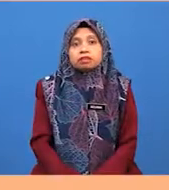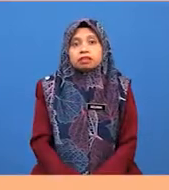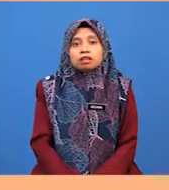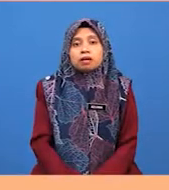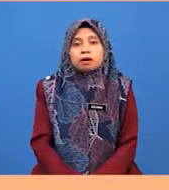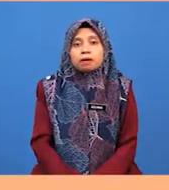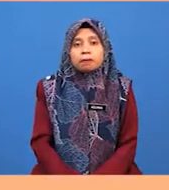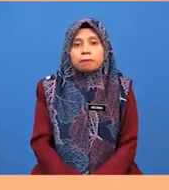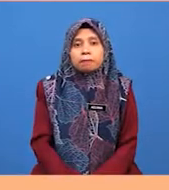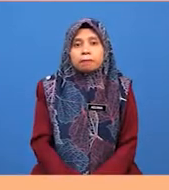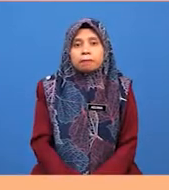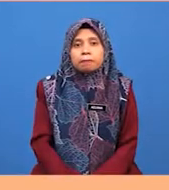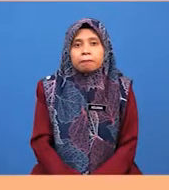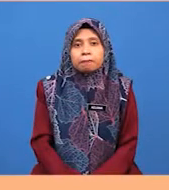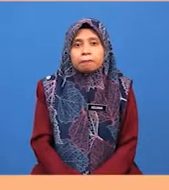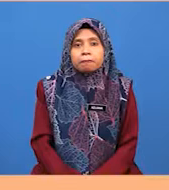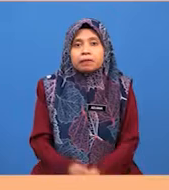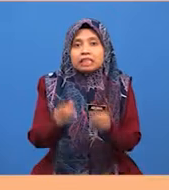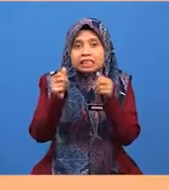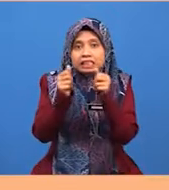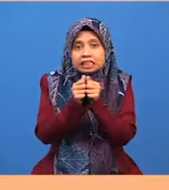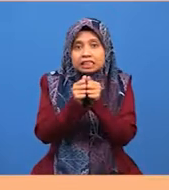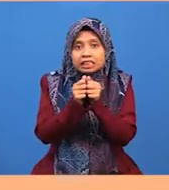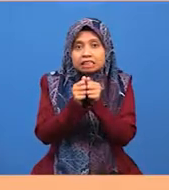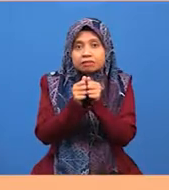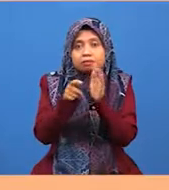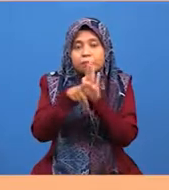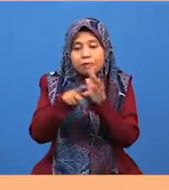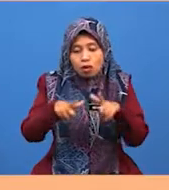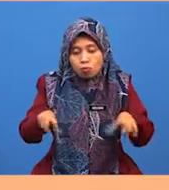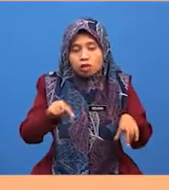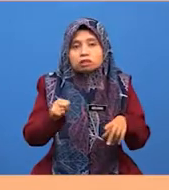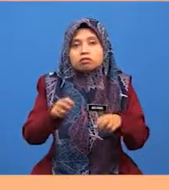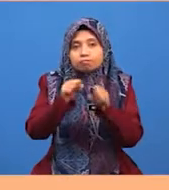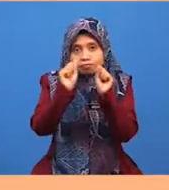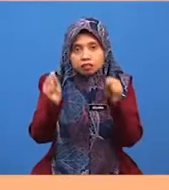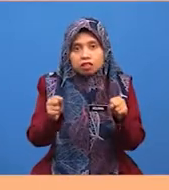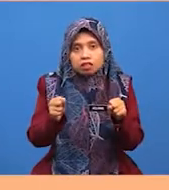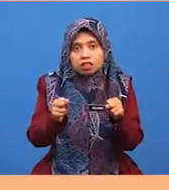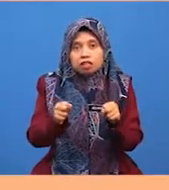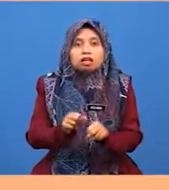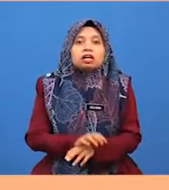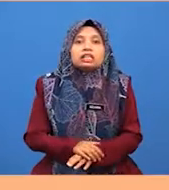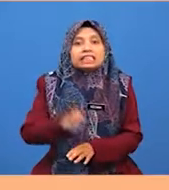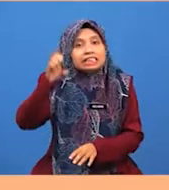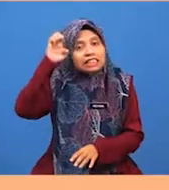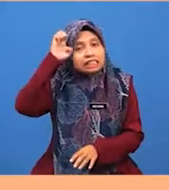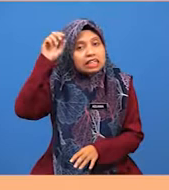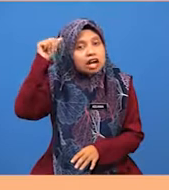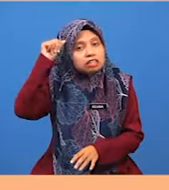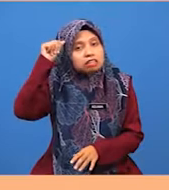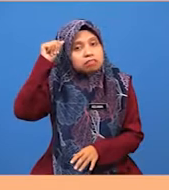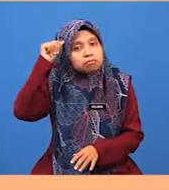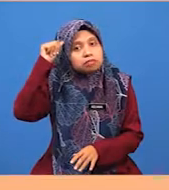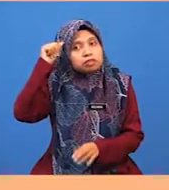jadilah ayat tunggal dengan perluasan subjek, iaitu Encik